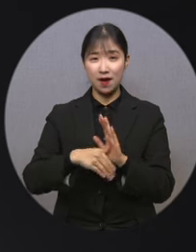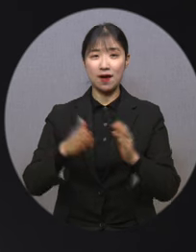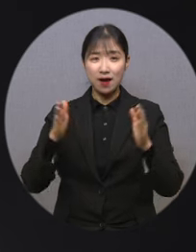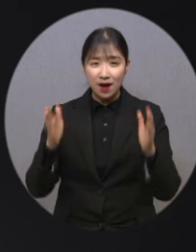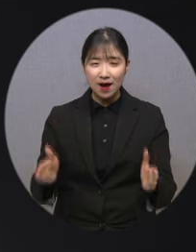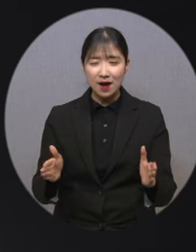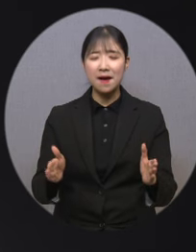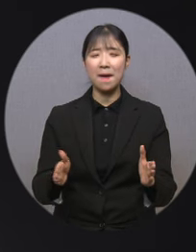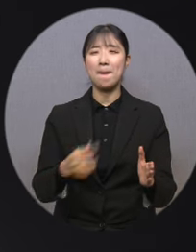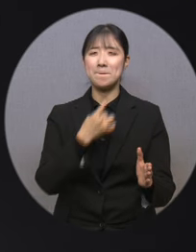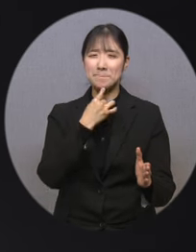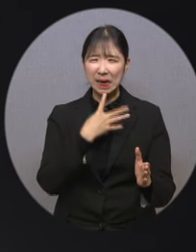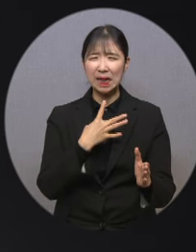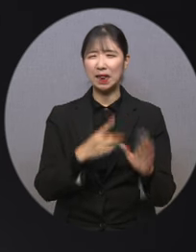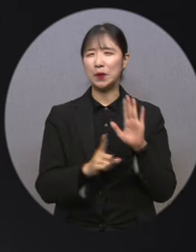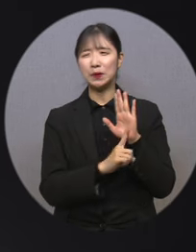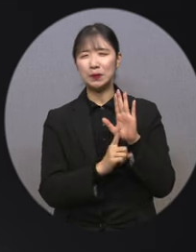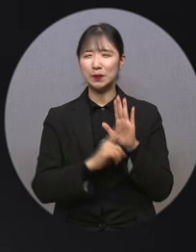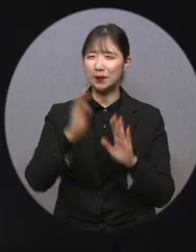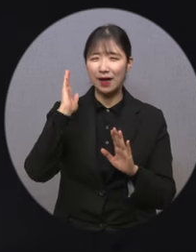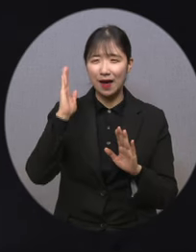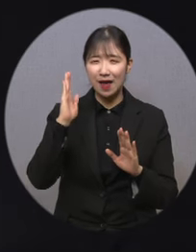이렇게 국민들에게 어필하기보다는